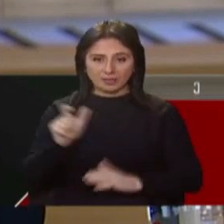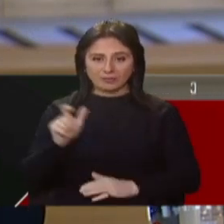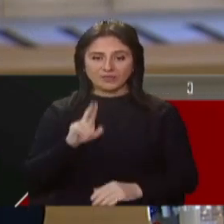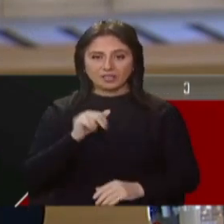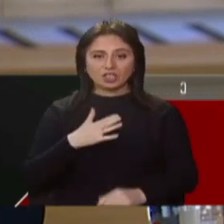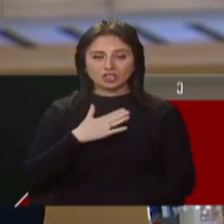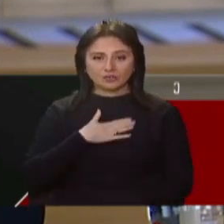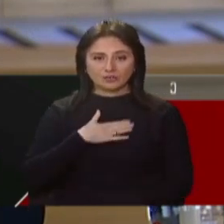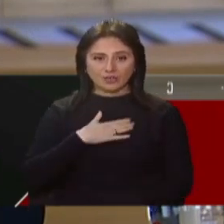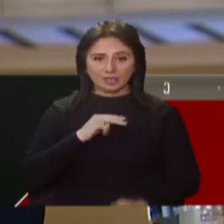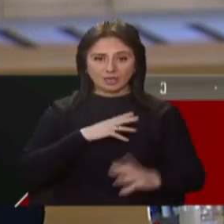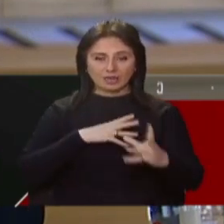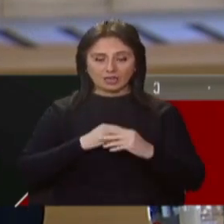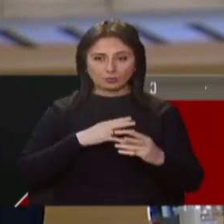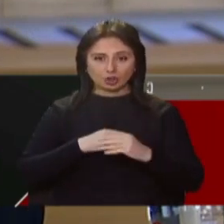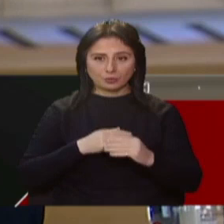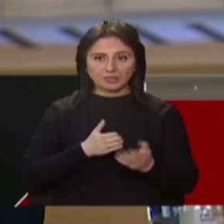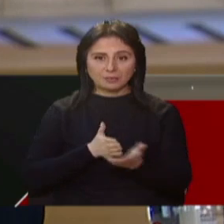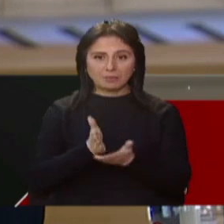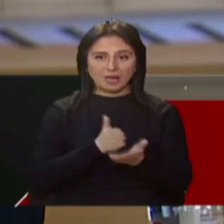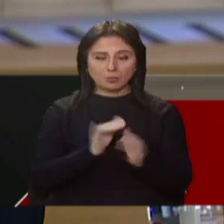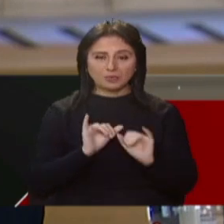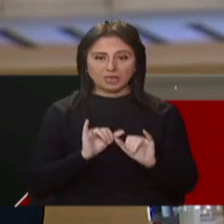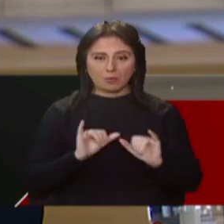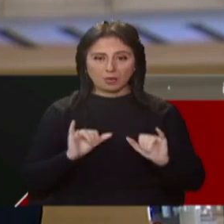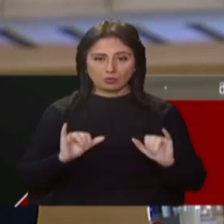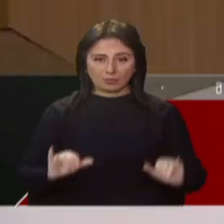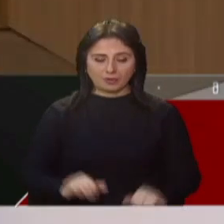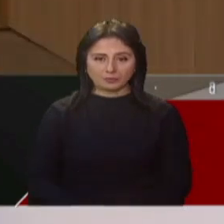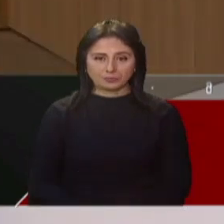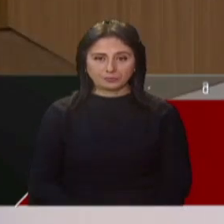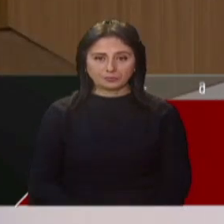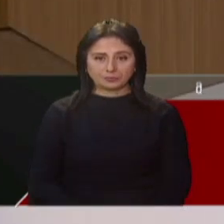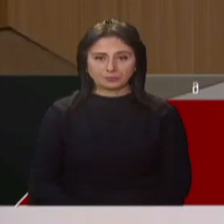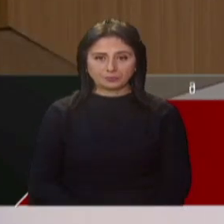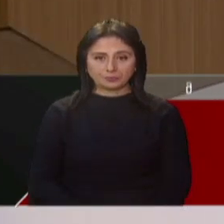და ჩვენი თანამშრომლობის სფეროების გაფართოება.